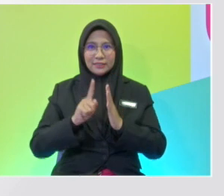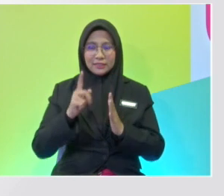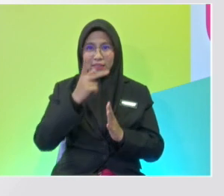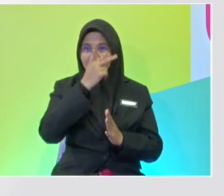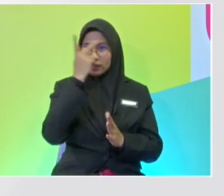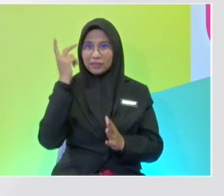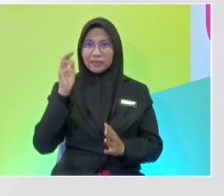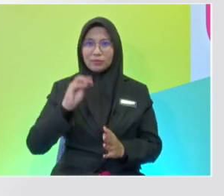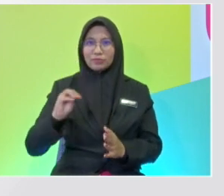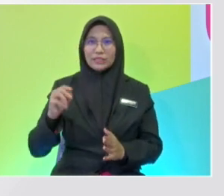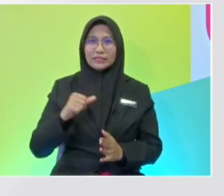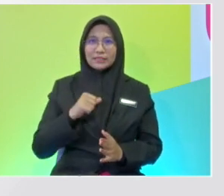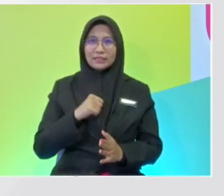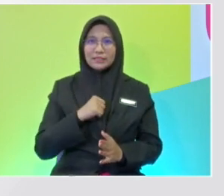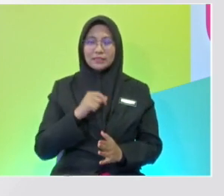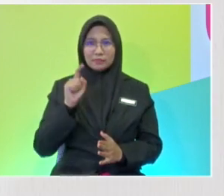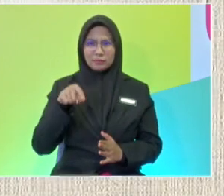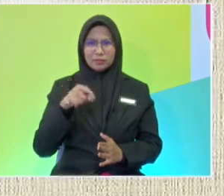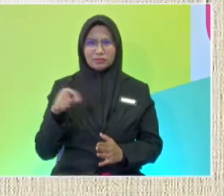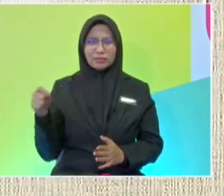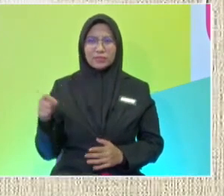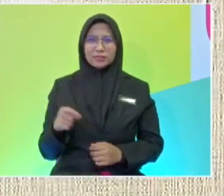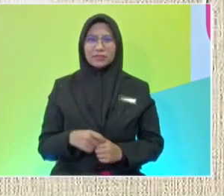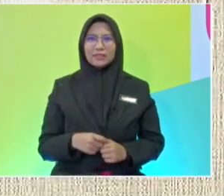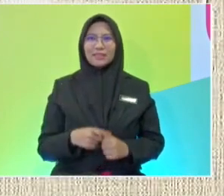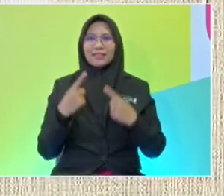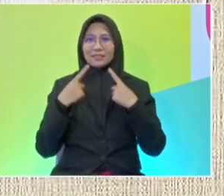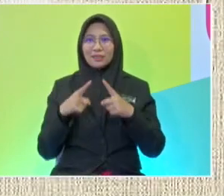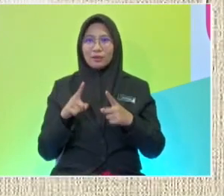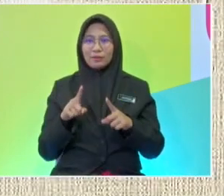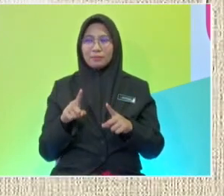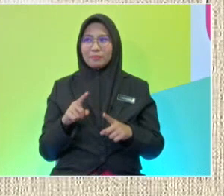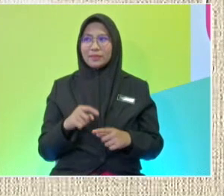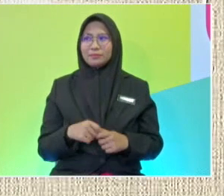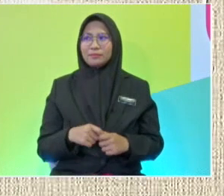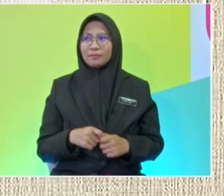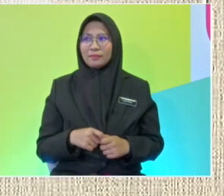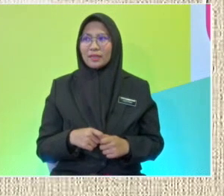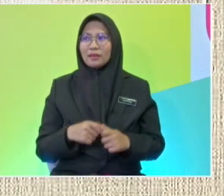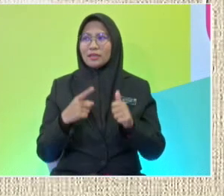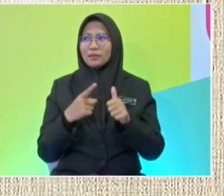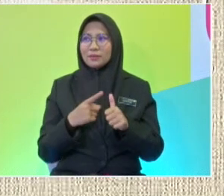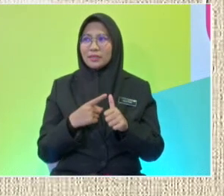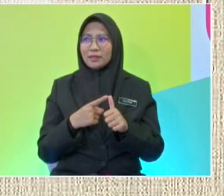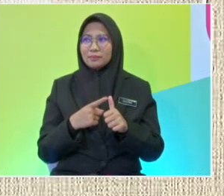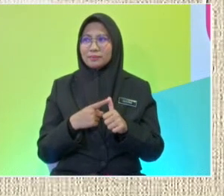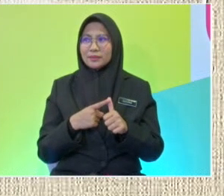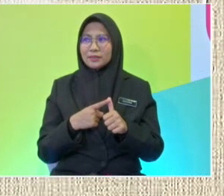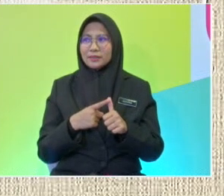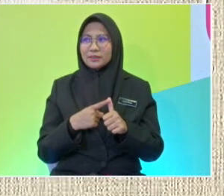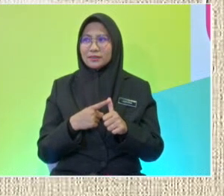Oke lengkapkan langkah kecil menyisik file video ke timeline mengikut urutan yang betul di dalam rumah yang